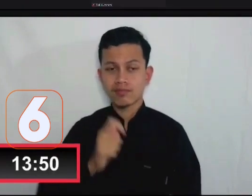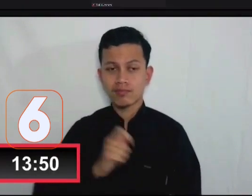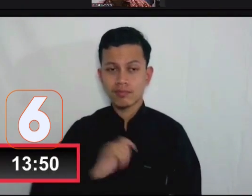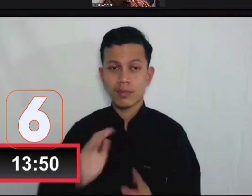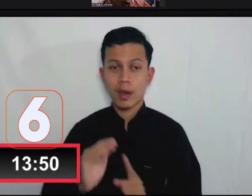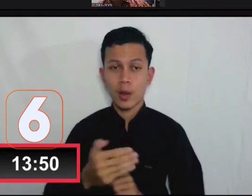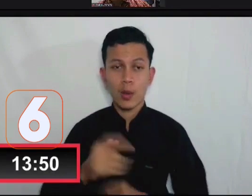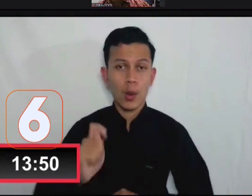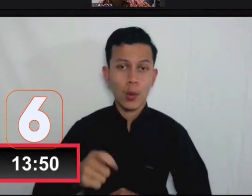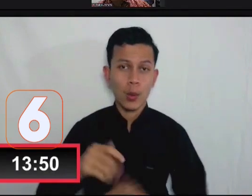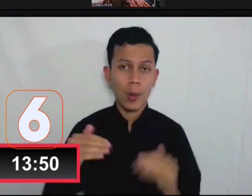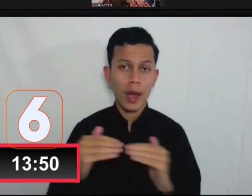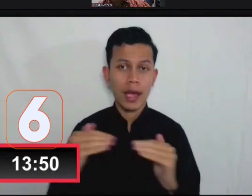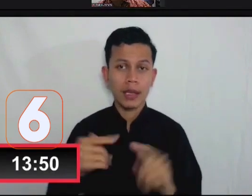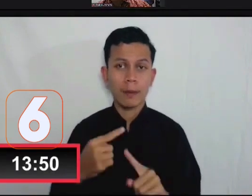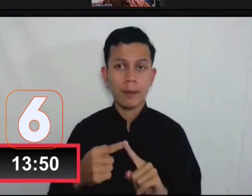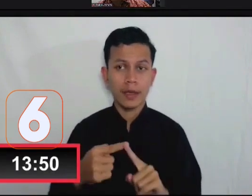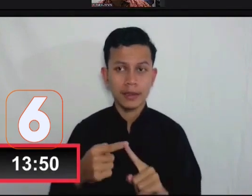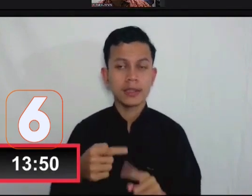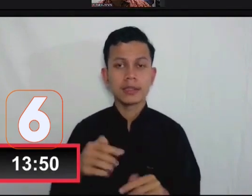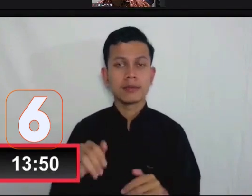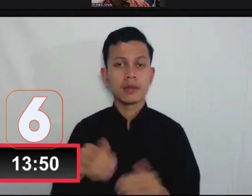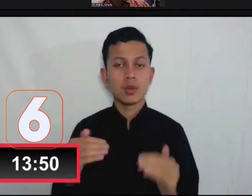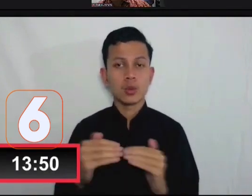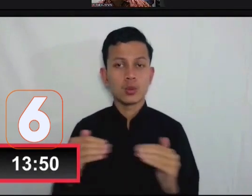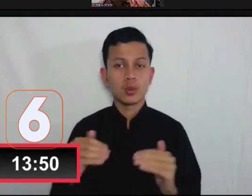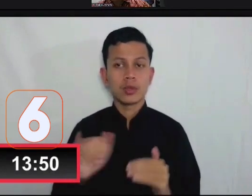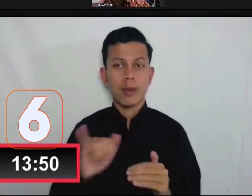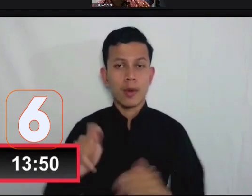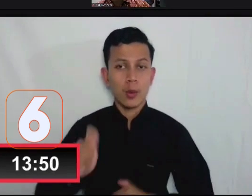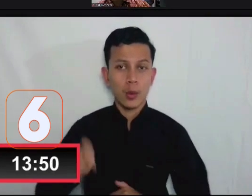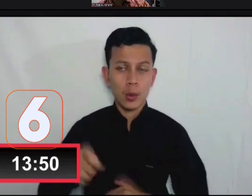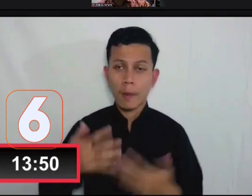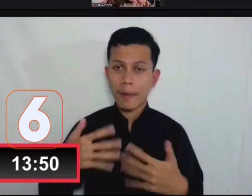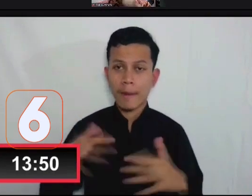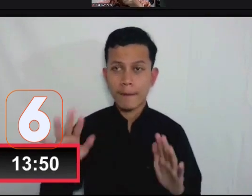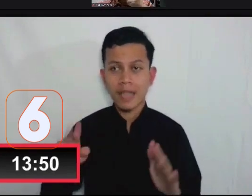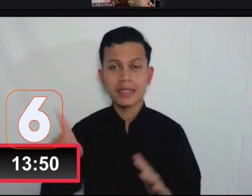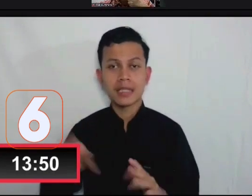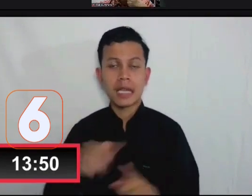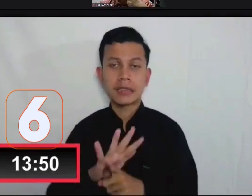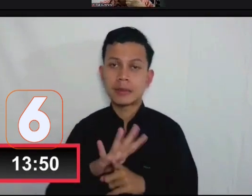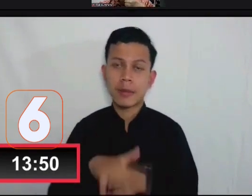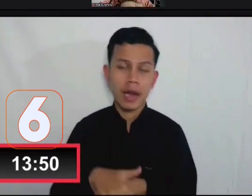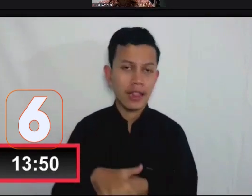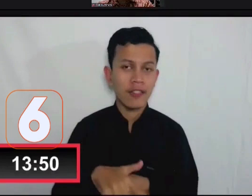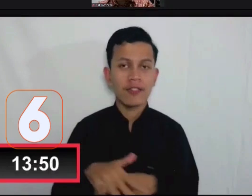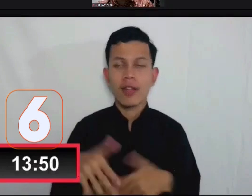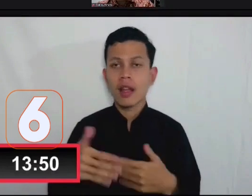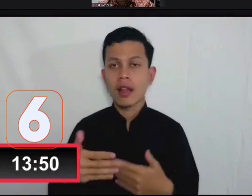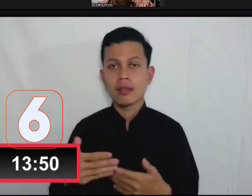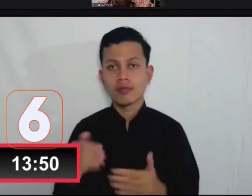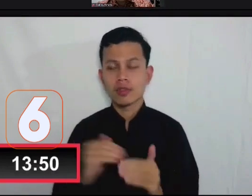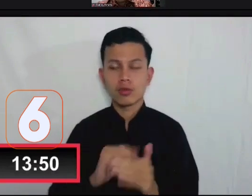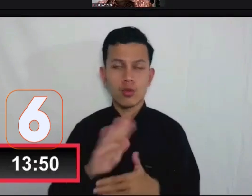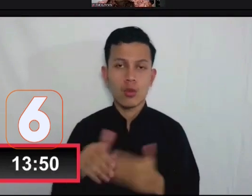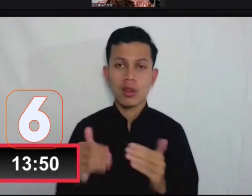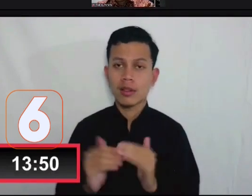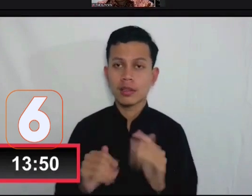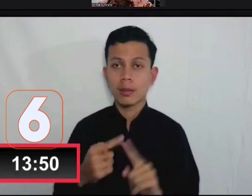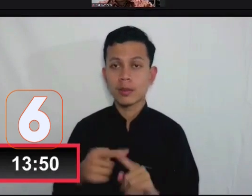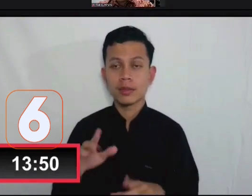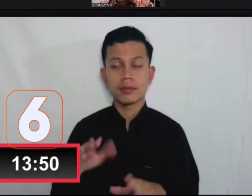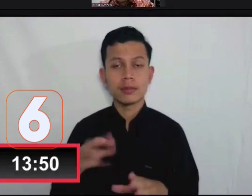Adil serta perlakuan yang sama di hadapan hukum berhak bebas dan perlakuan yang bersifat diskriminatif atas dasar apapun dan berhak mendapatkan